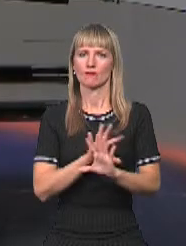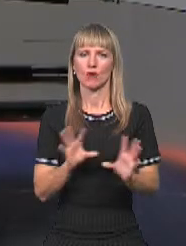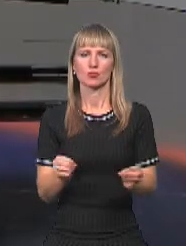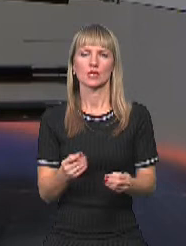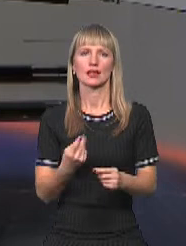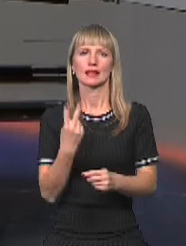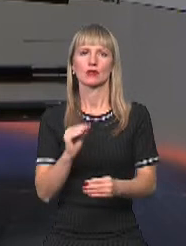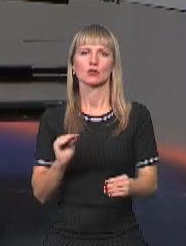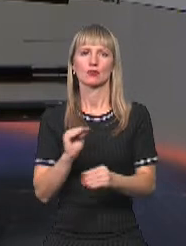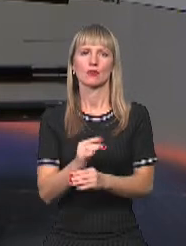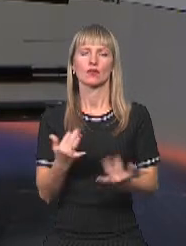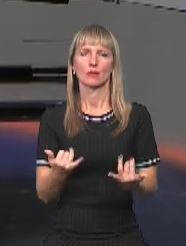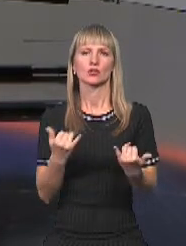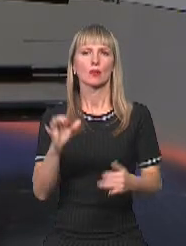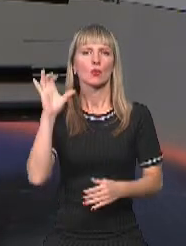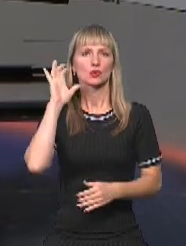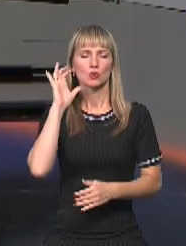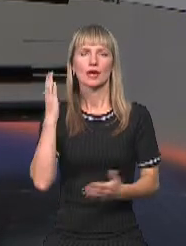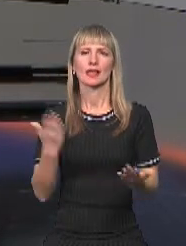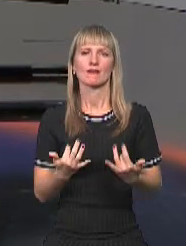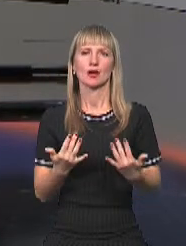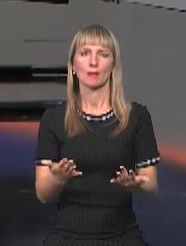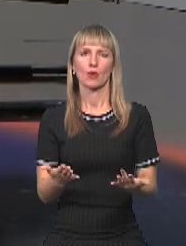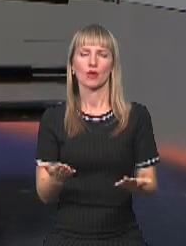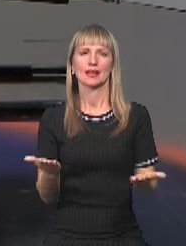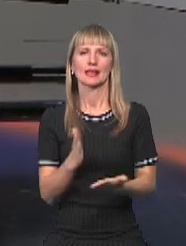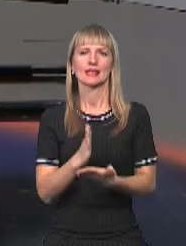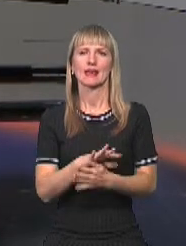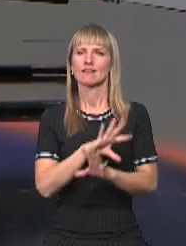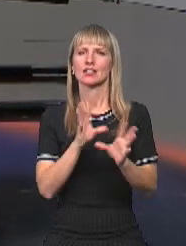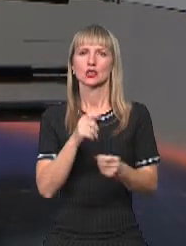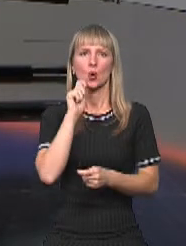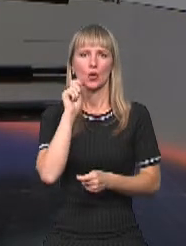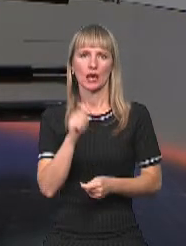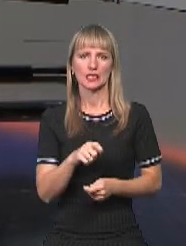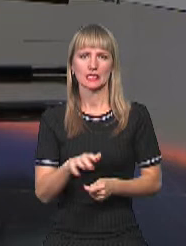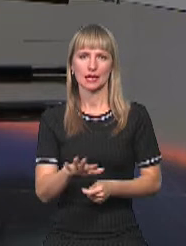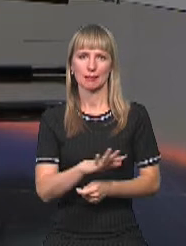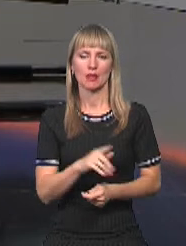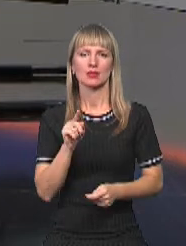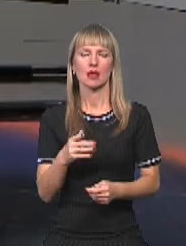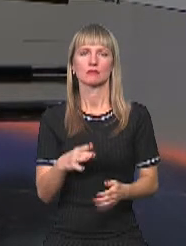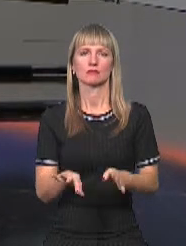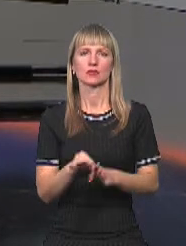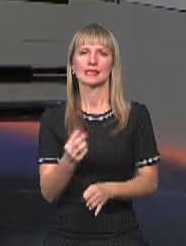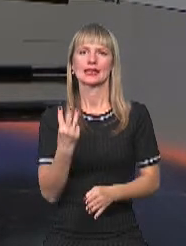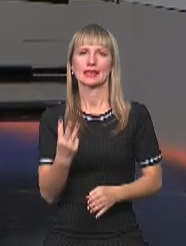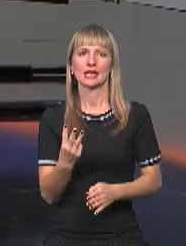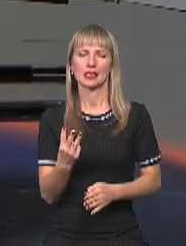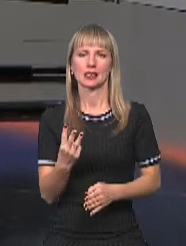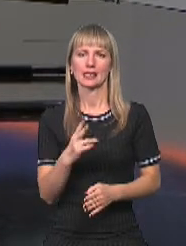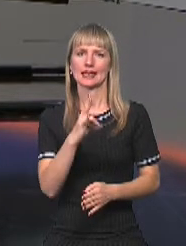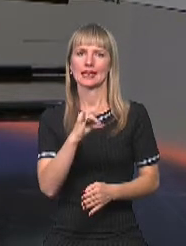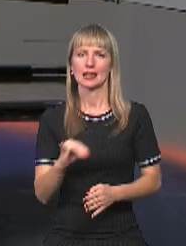дві додаткові вимоги, і давайте зараз послухаємо ті вимоги, які є всеукраїнськими. Там вийшло так три категоричні